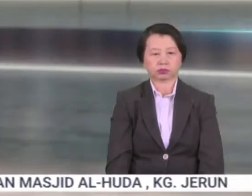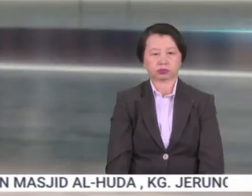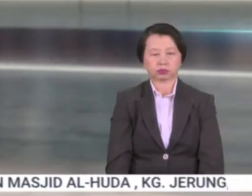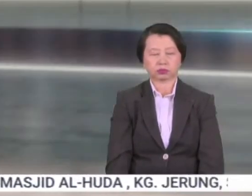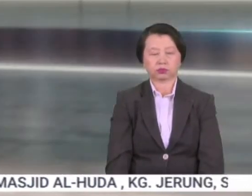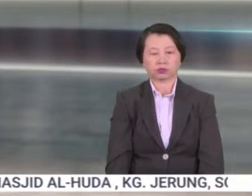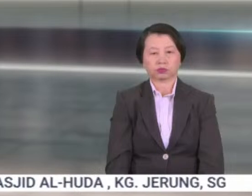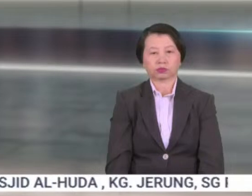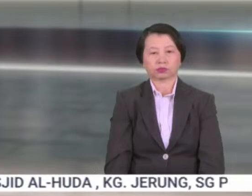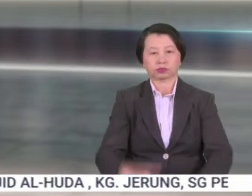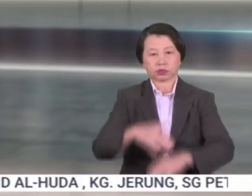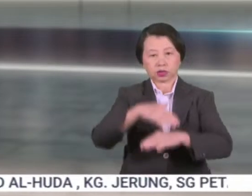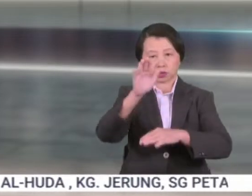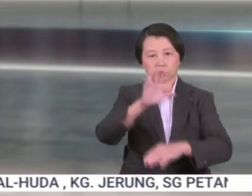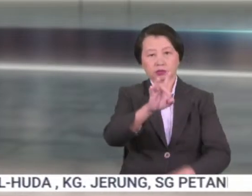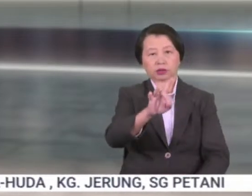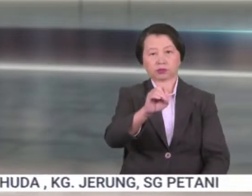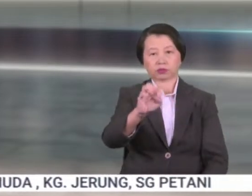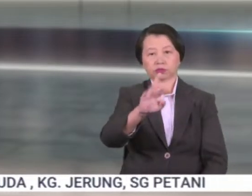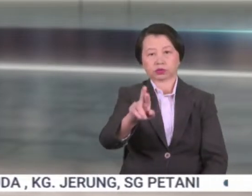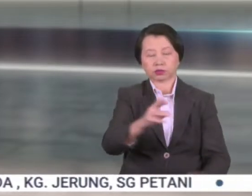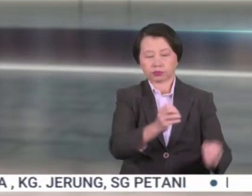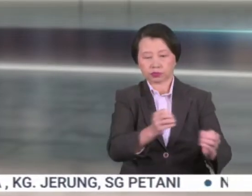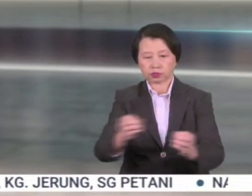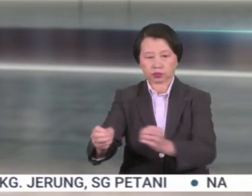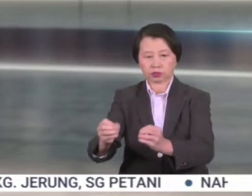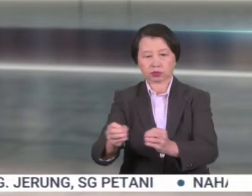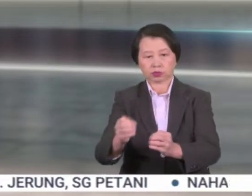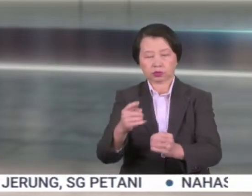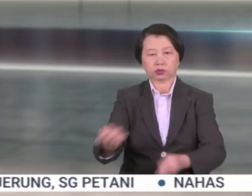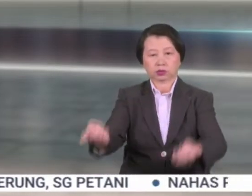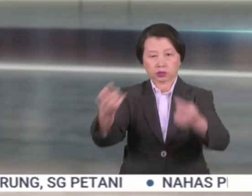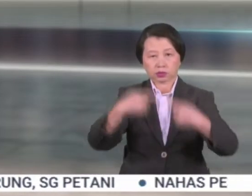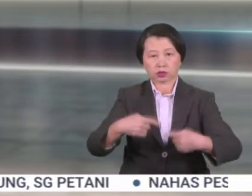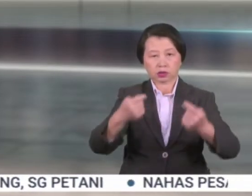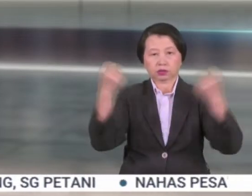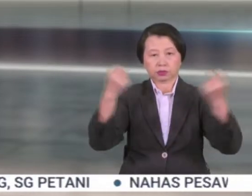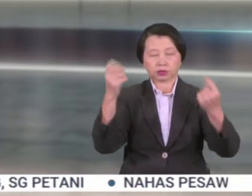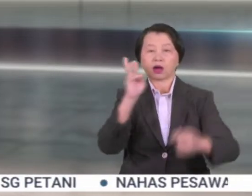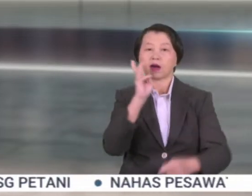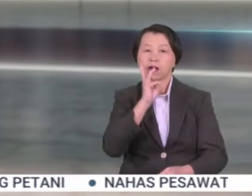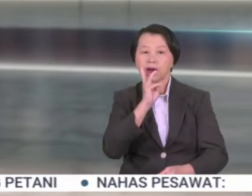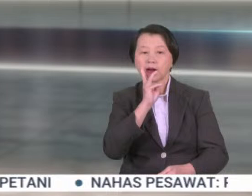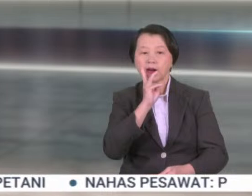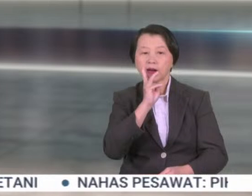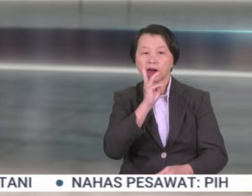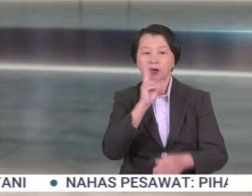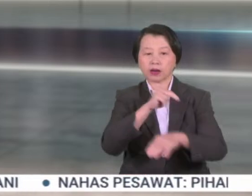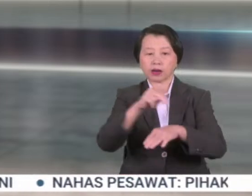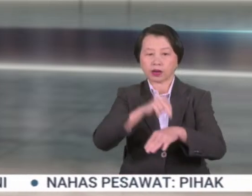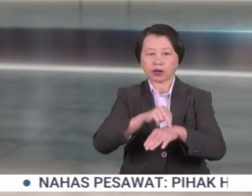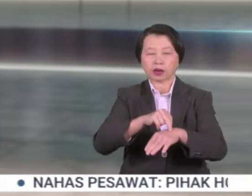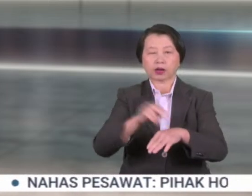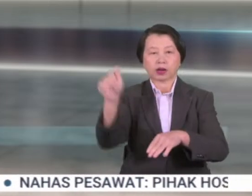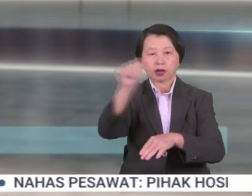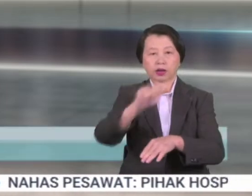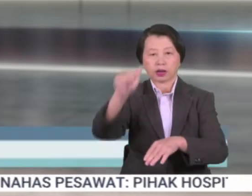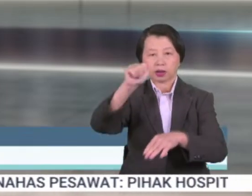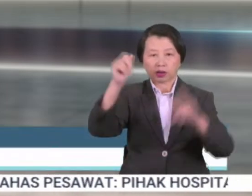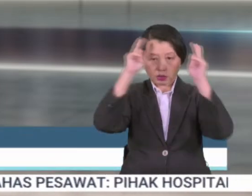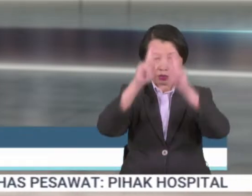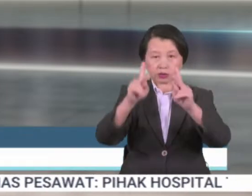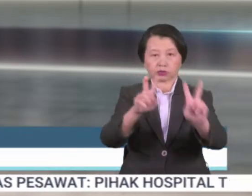kes lebih 80,000 pengunjung disasarkan hadir pada pesta air nasional Kuantan